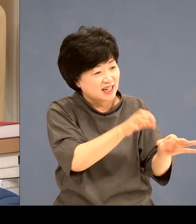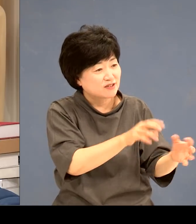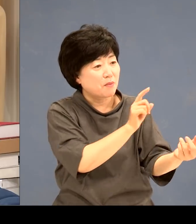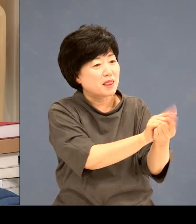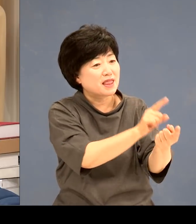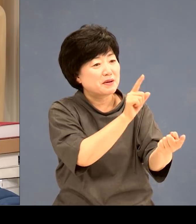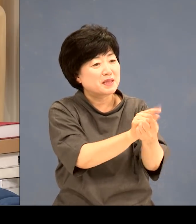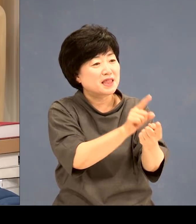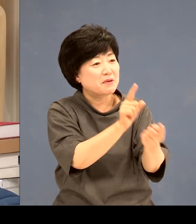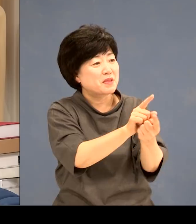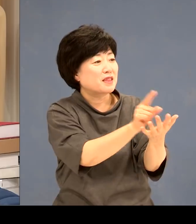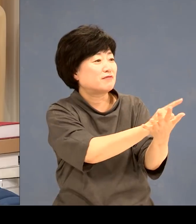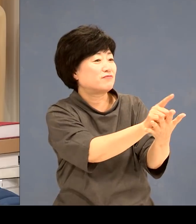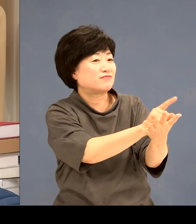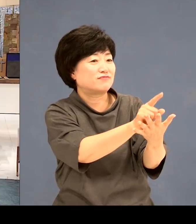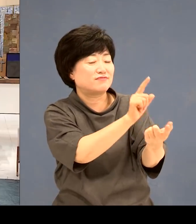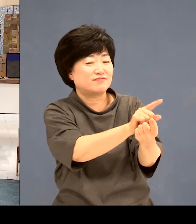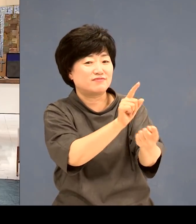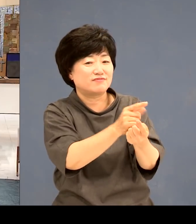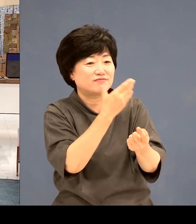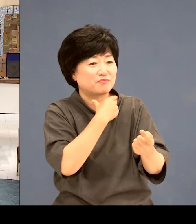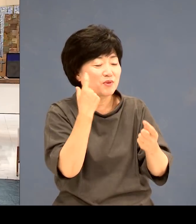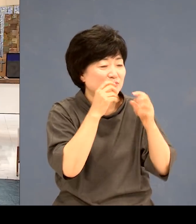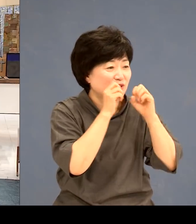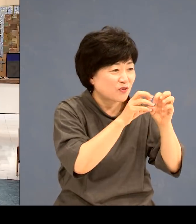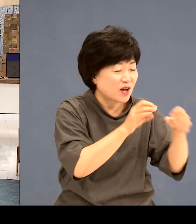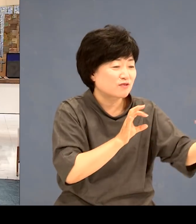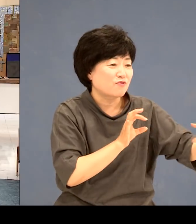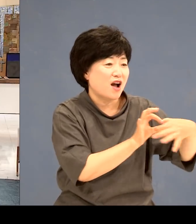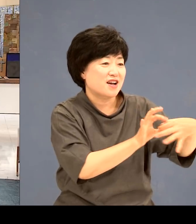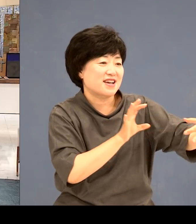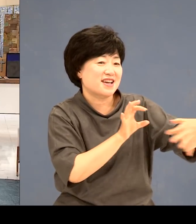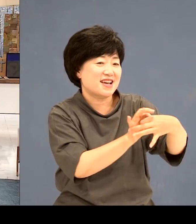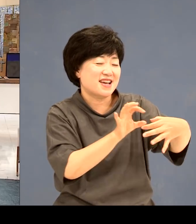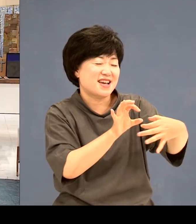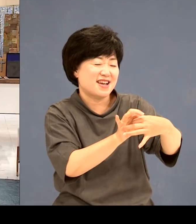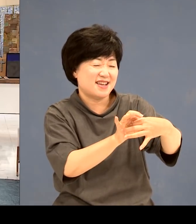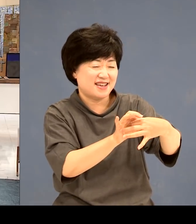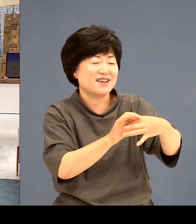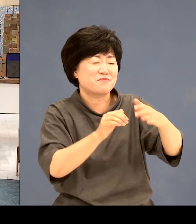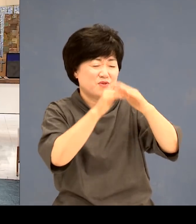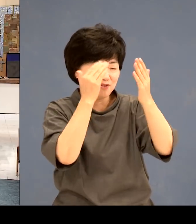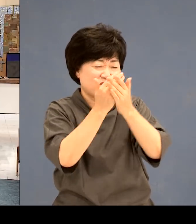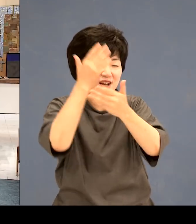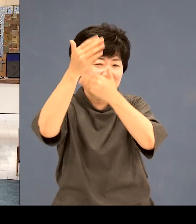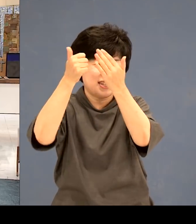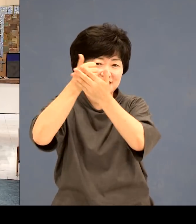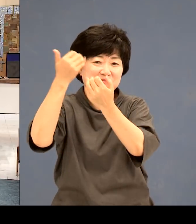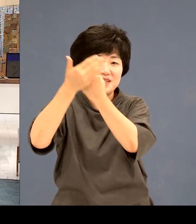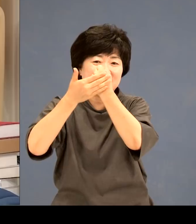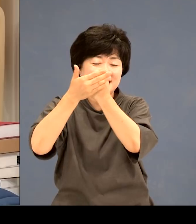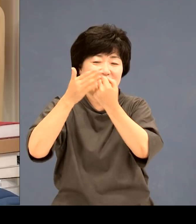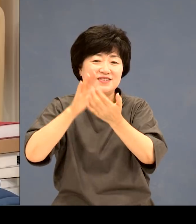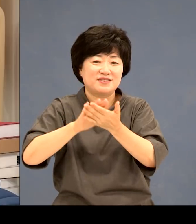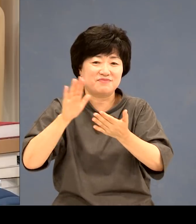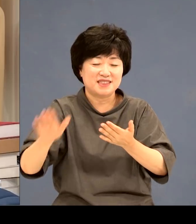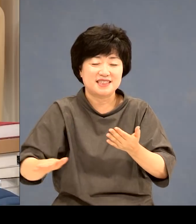길거리에서 정류장에서 시장에서 만나서 복음을 전하고 그들과 관계할 수 있는 것 또한